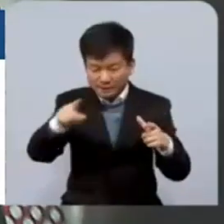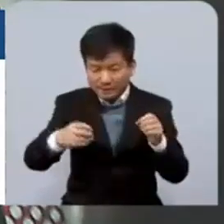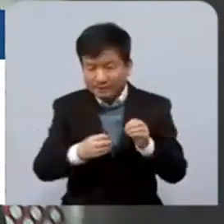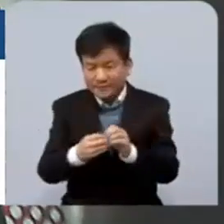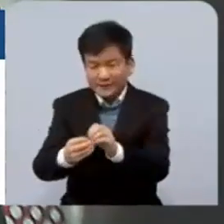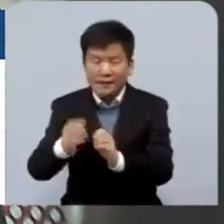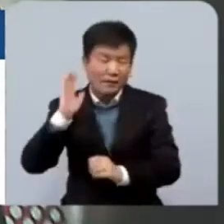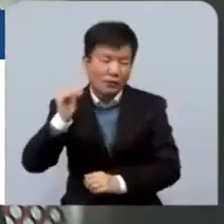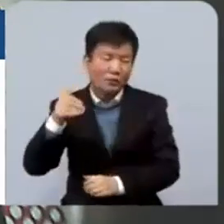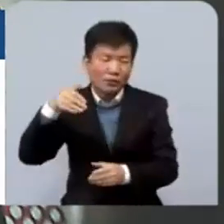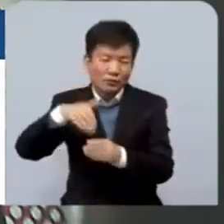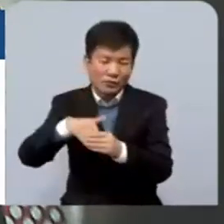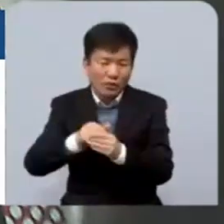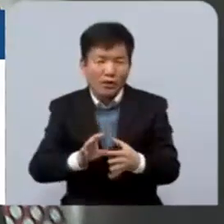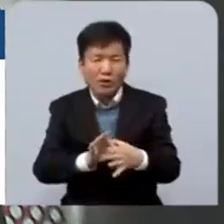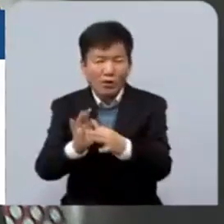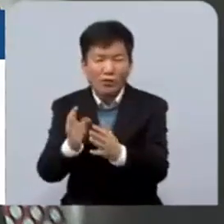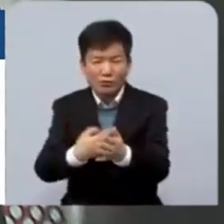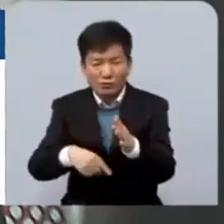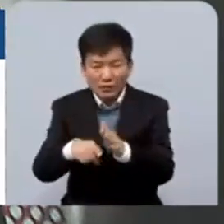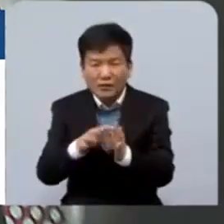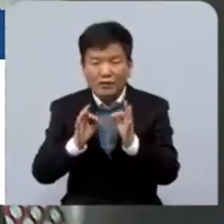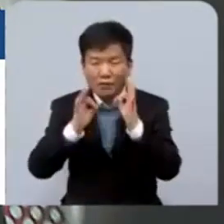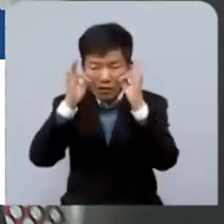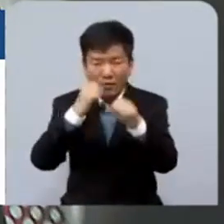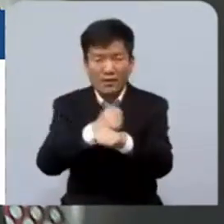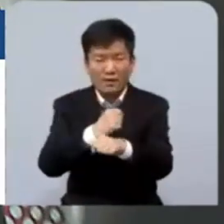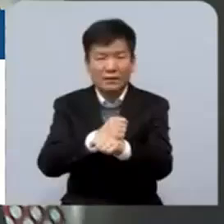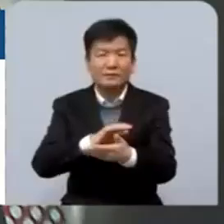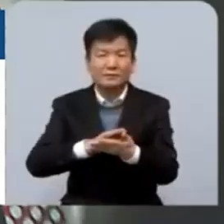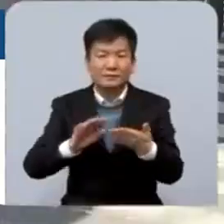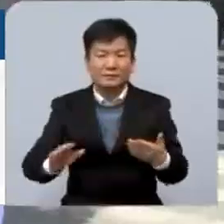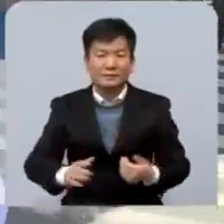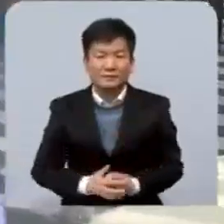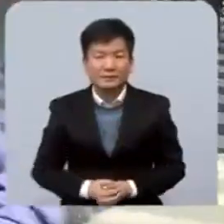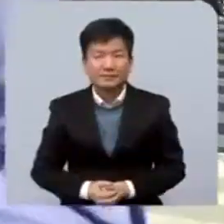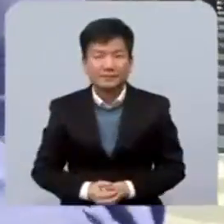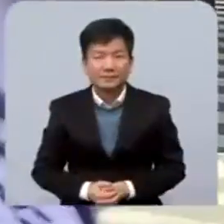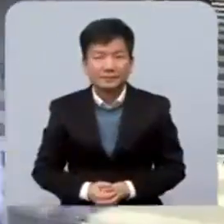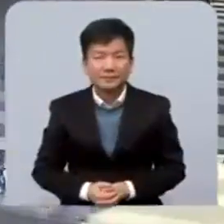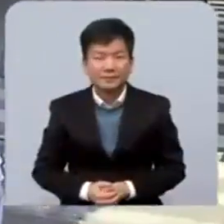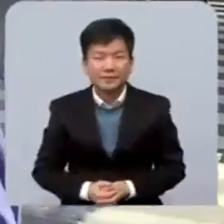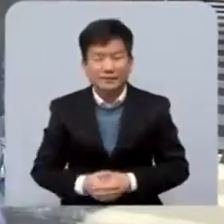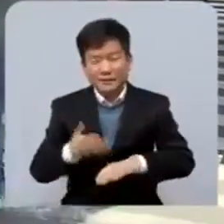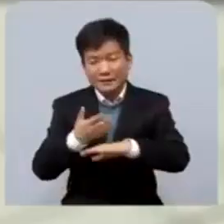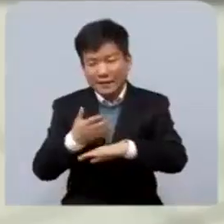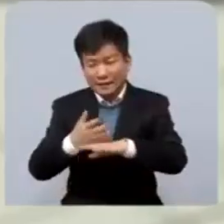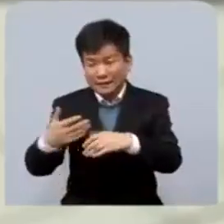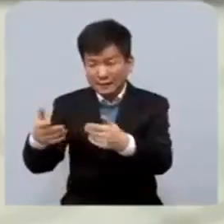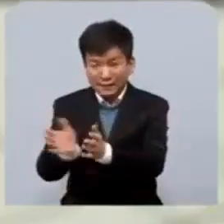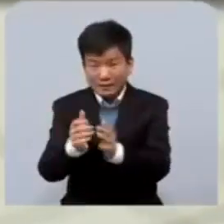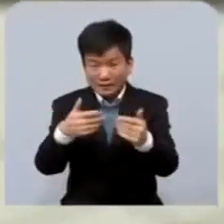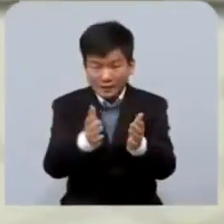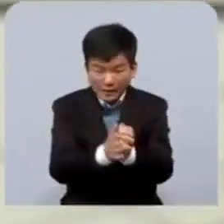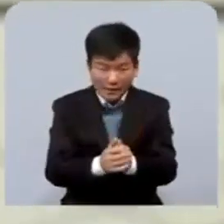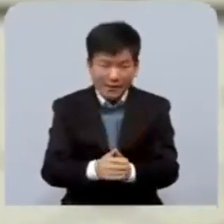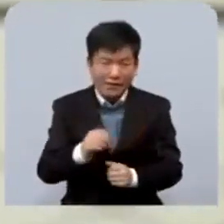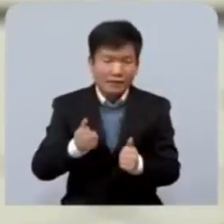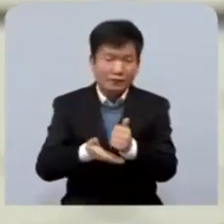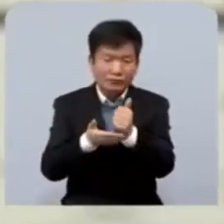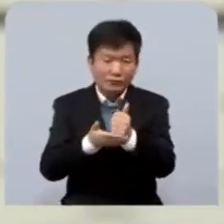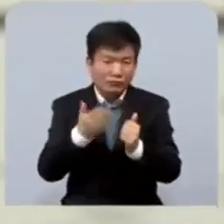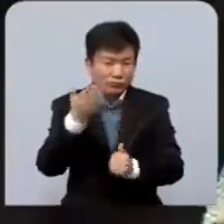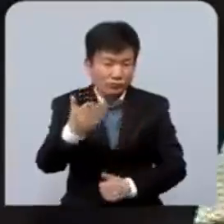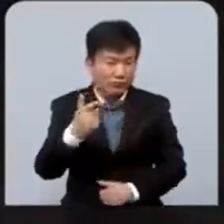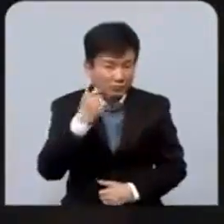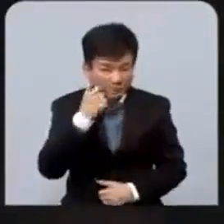그것이 대통령 선거에 연결될 수 있도록 모든 노력을 아끼지 않겠습니다. 반면 다른 원내 정당에선 후보를 내지 못하고